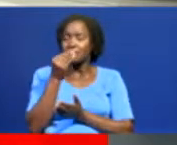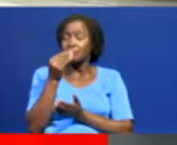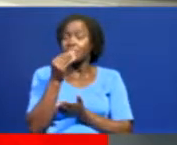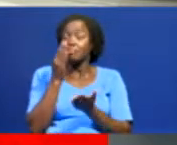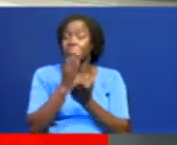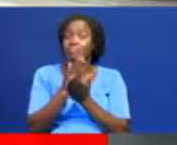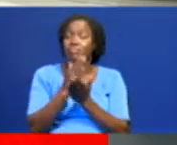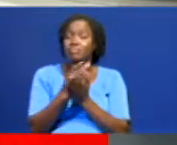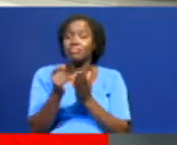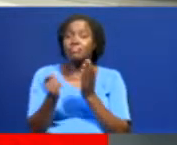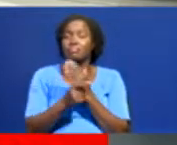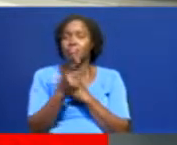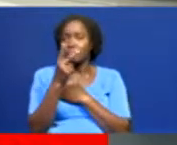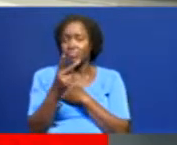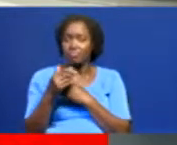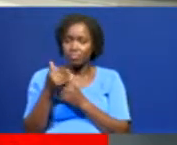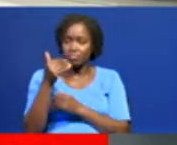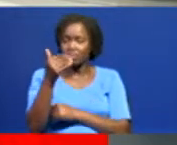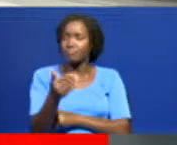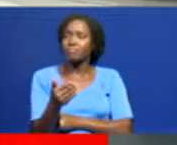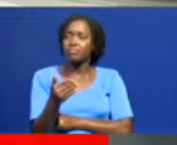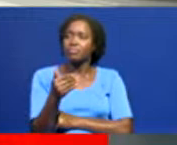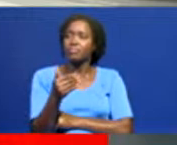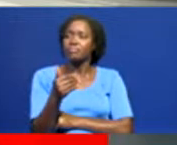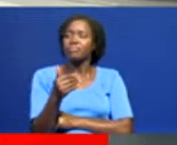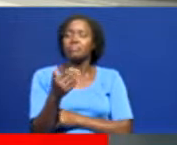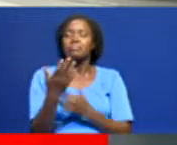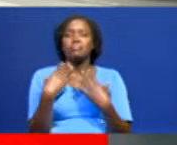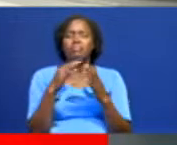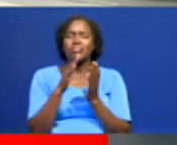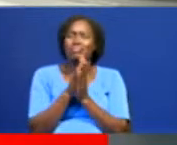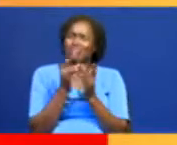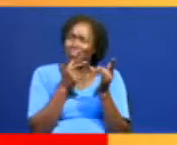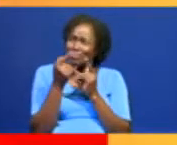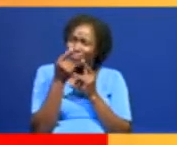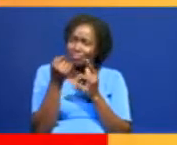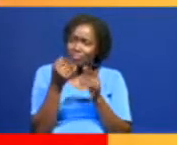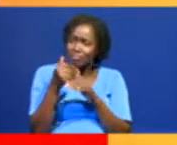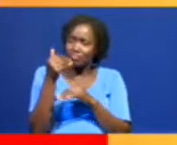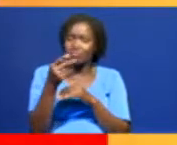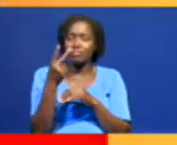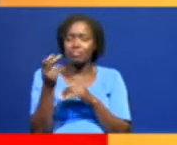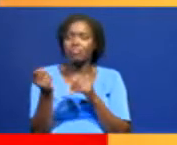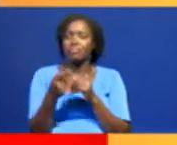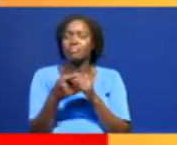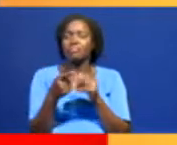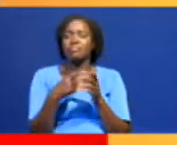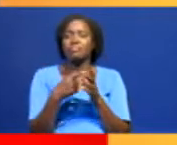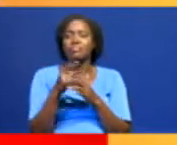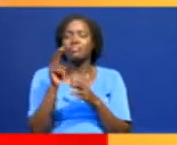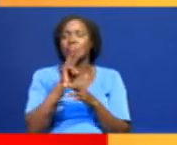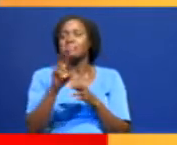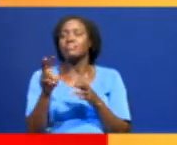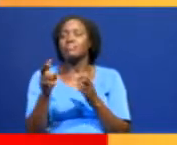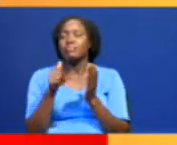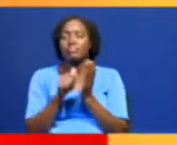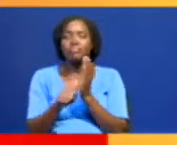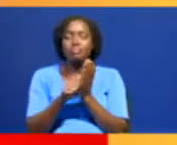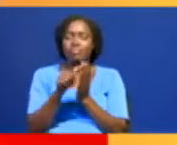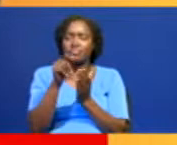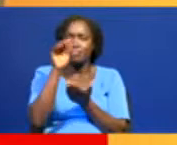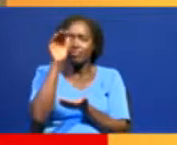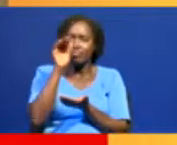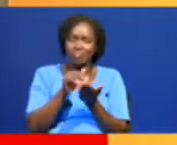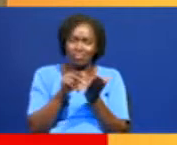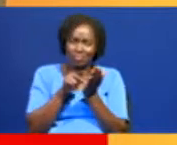sasa hivi, kwa miezi mbili ambazo ziko mbele yetu, watu watapambana kidogo, lakini baada ya miezi miwili tutaanza kuona kama bei ya chakula itaanguka,